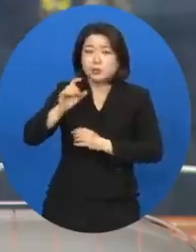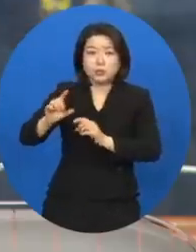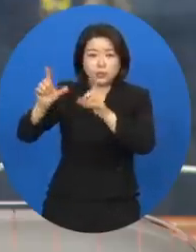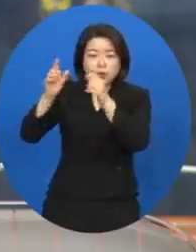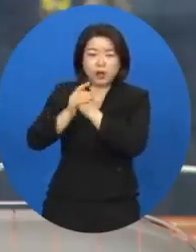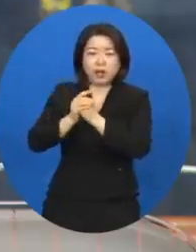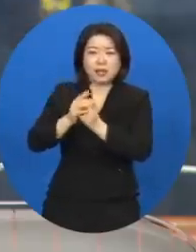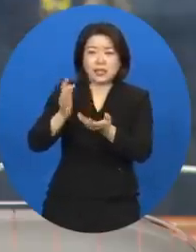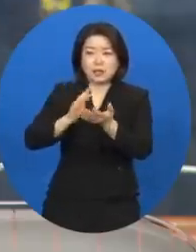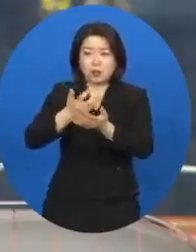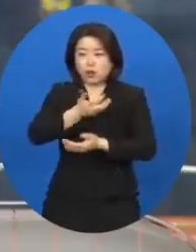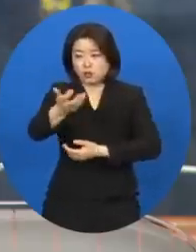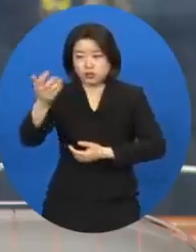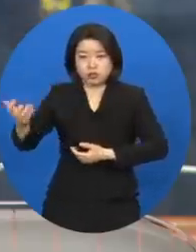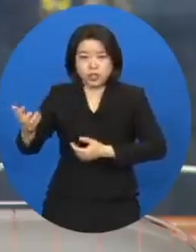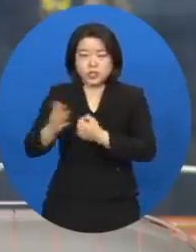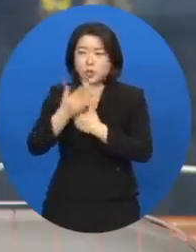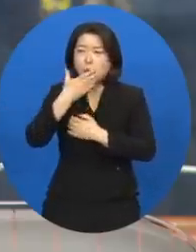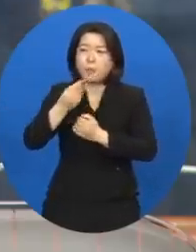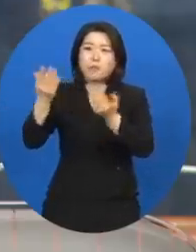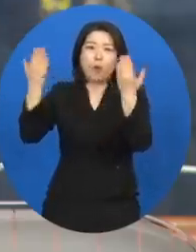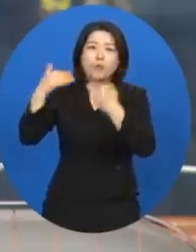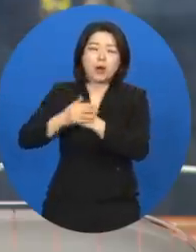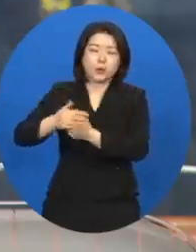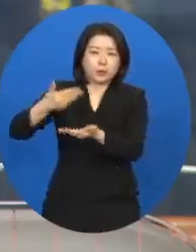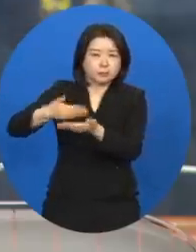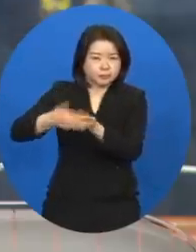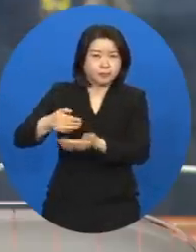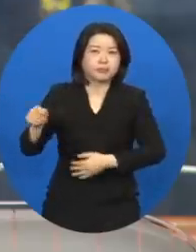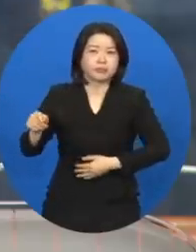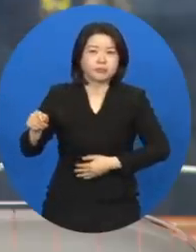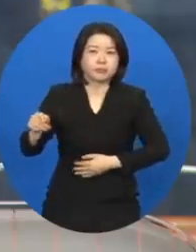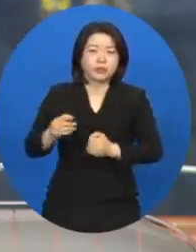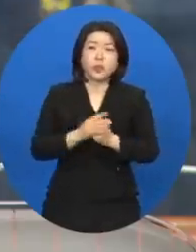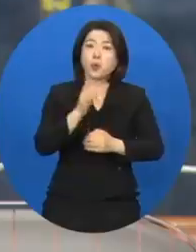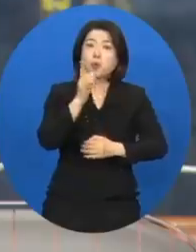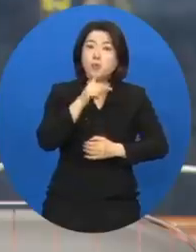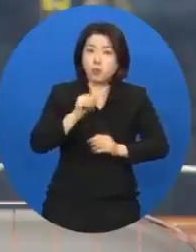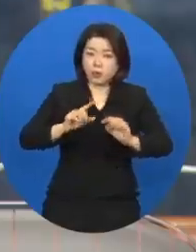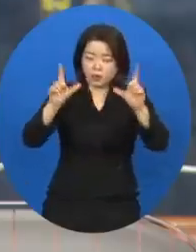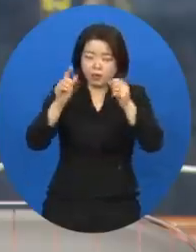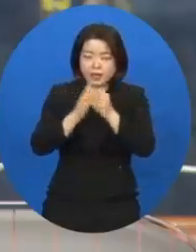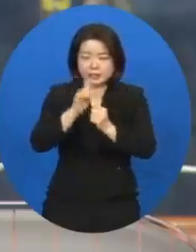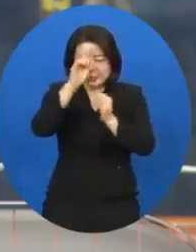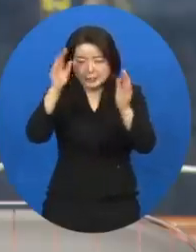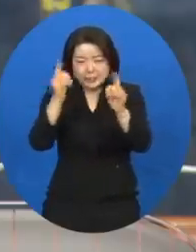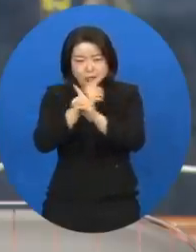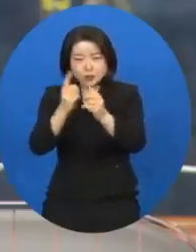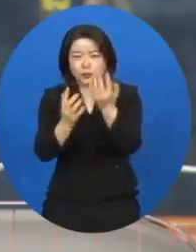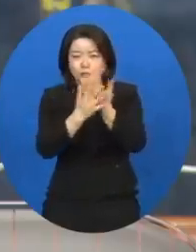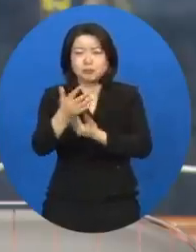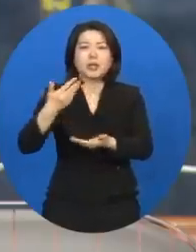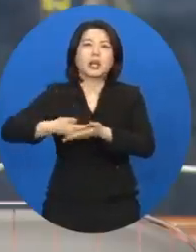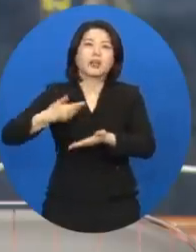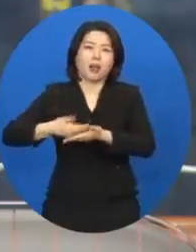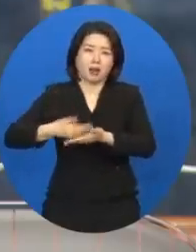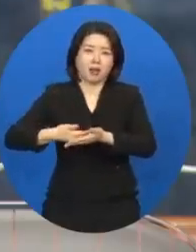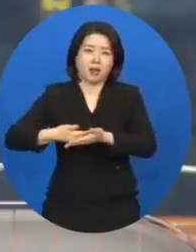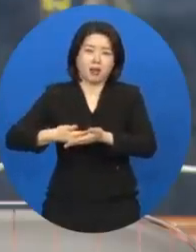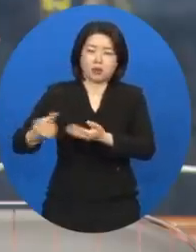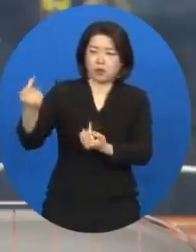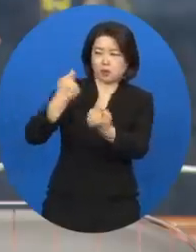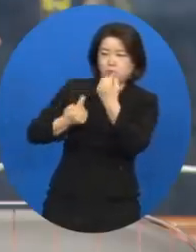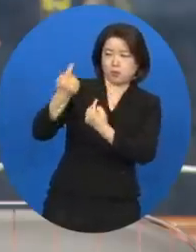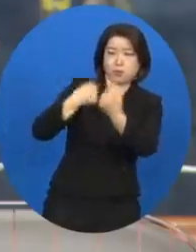이용해서 또 치유집회를 월요일마다 하자고 막 요청이 왔습니다. 그래서 그렇게